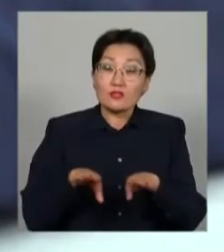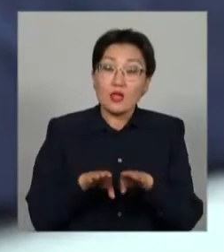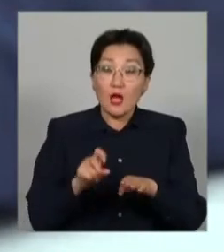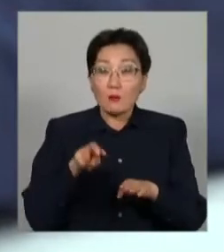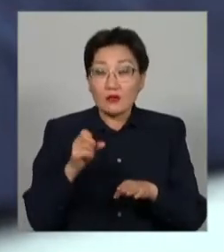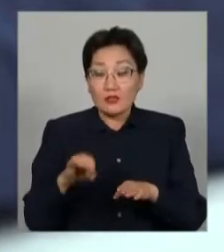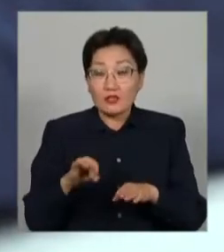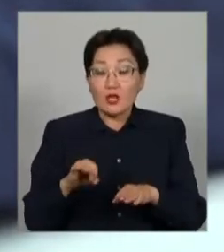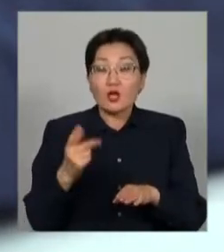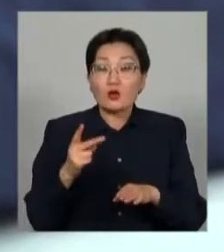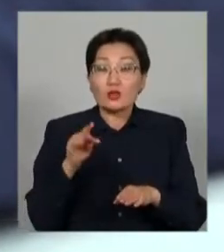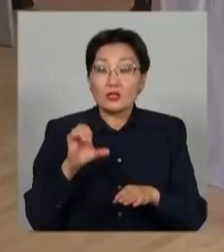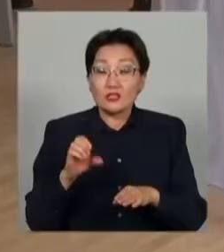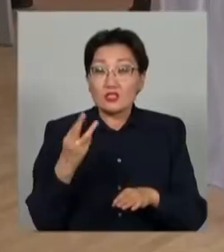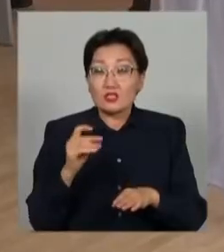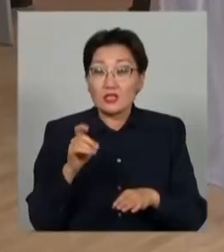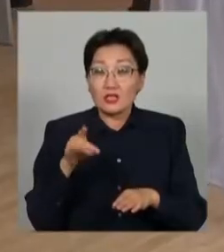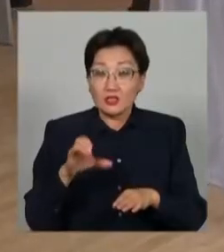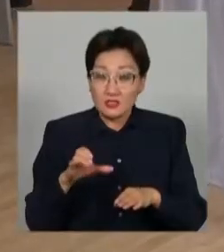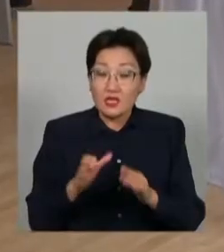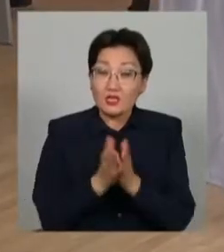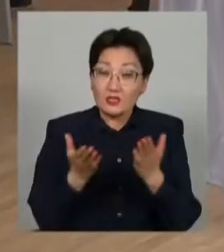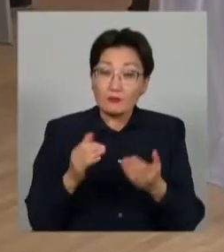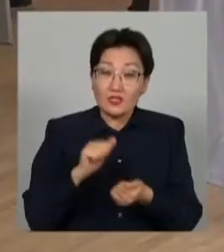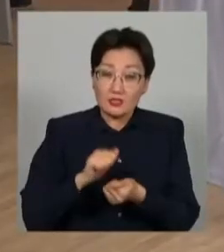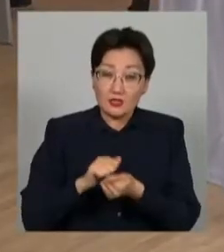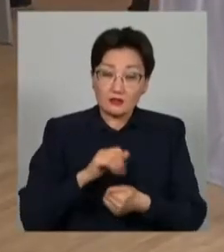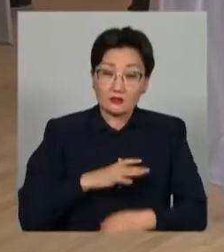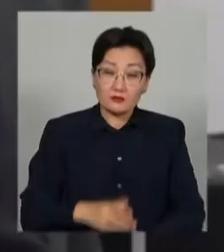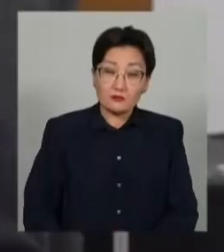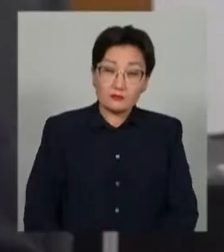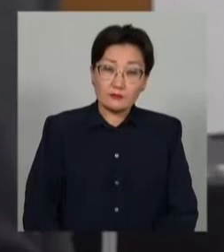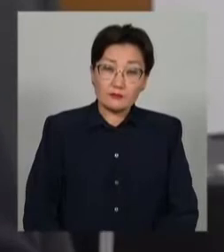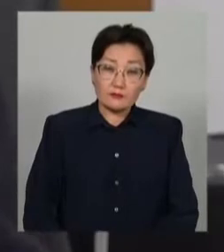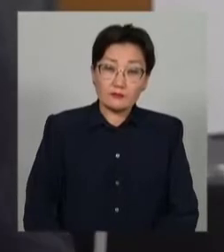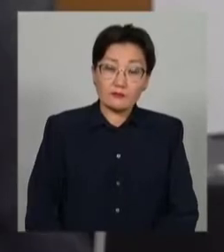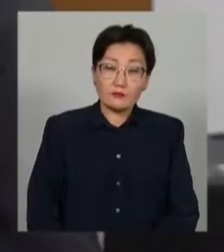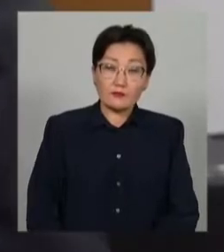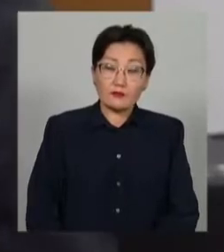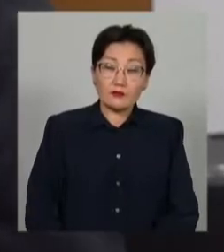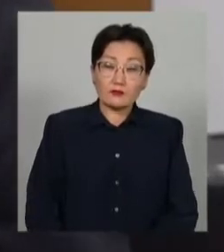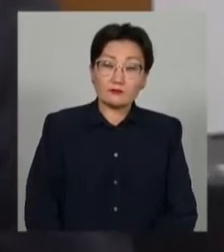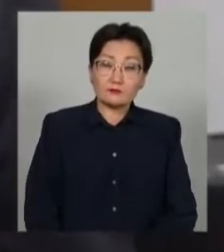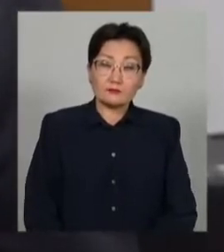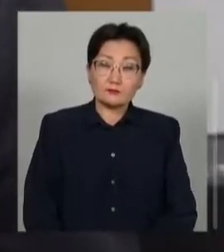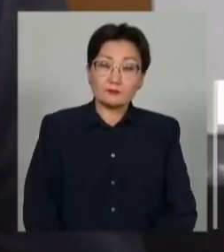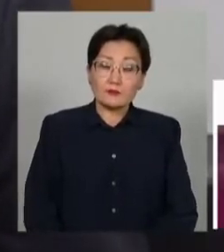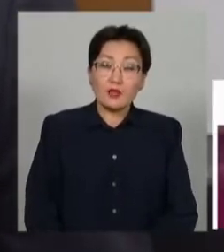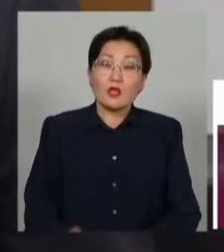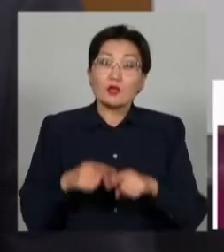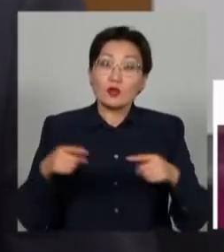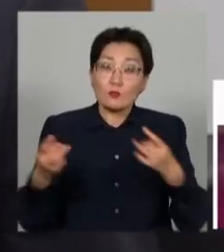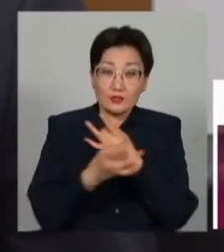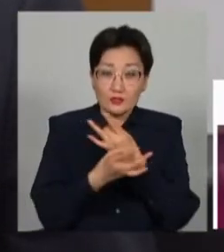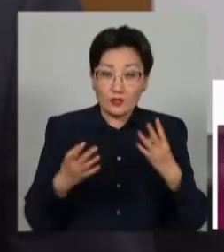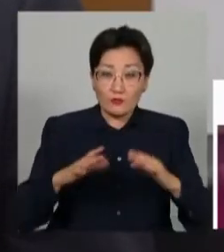Абай, Үш арыс, Шыңғыс Айтматов кітаптарын да шығарған еді. сближать культуры. Түрлі мәдениет